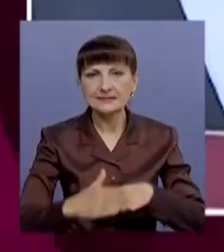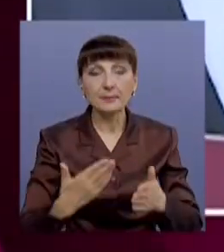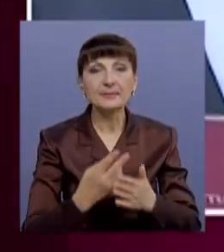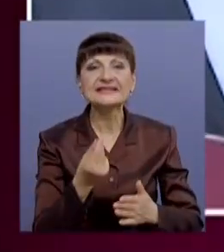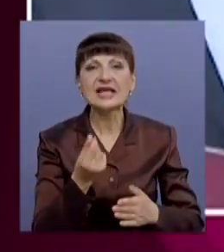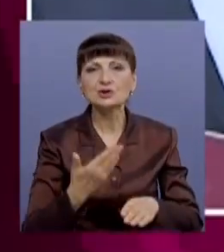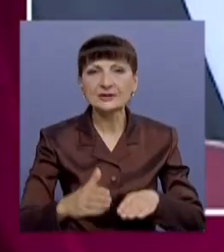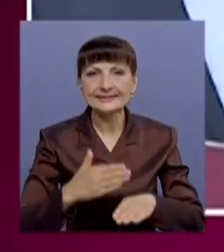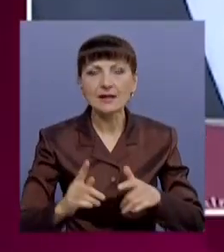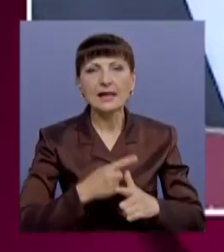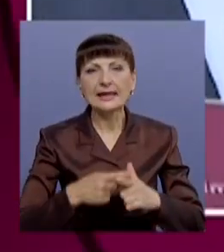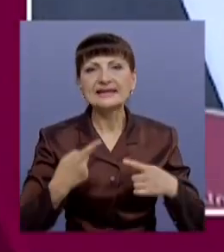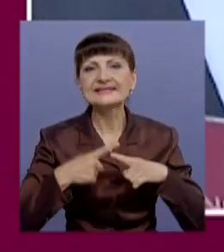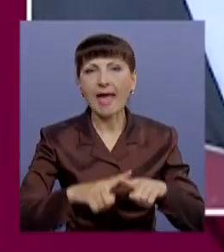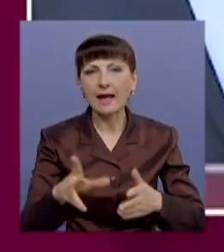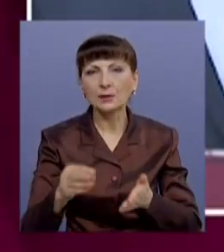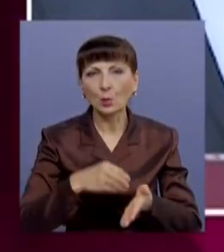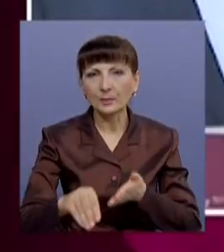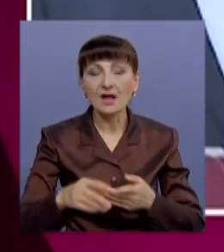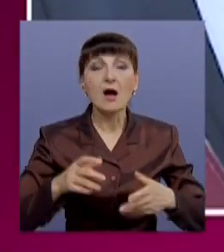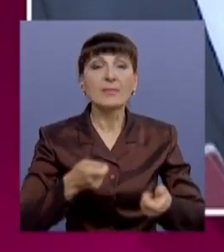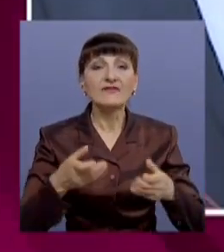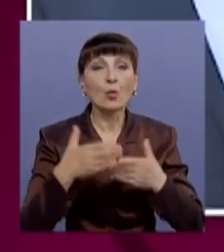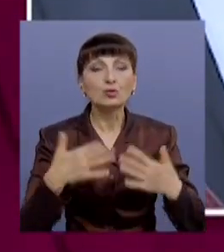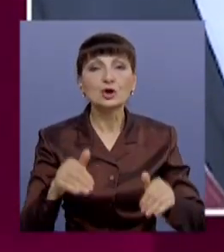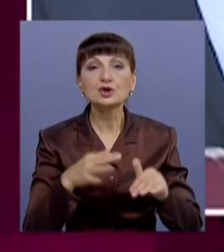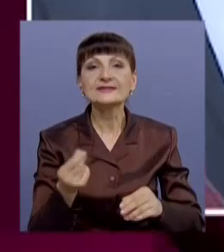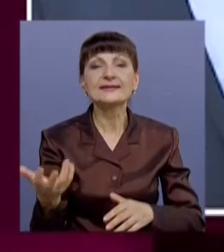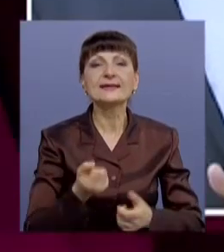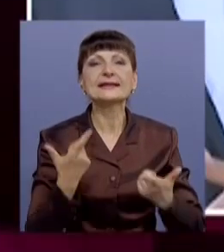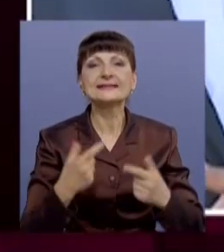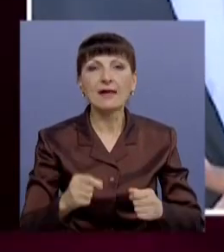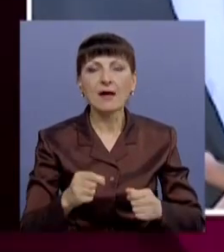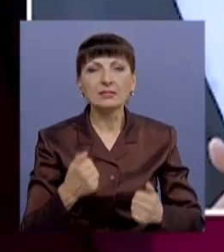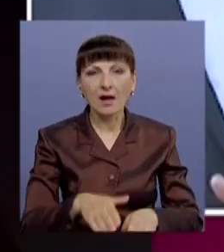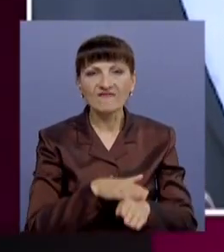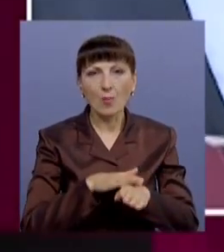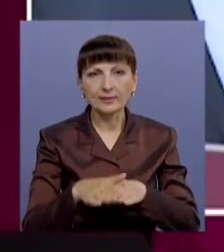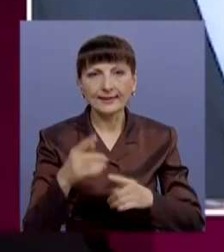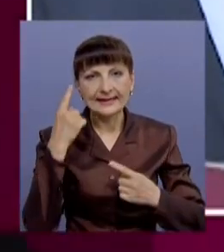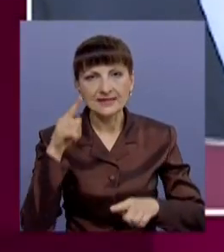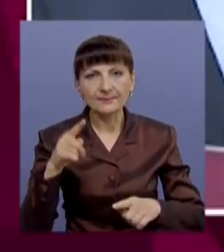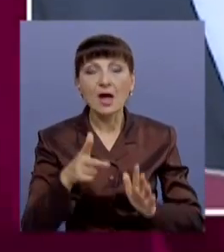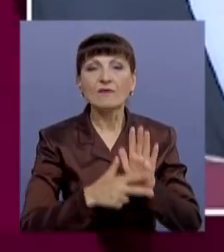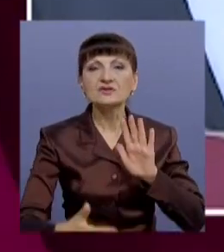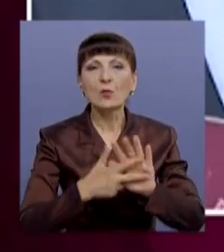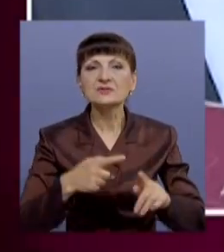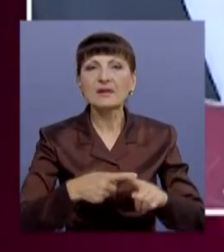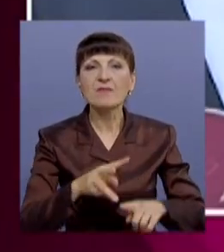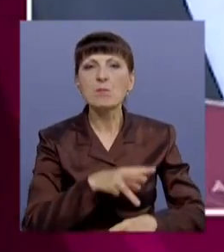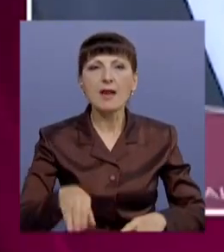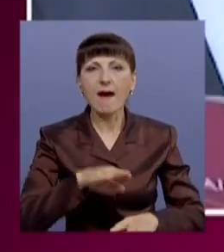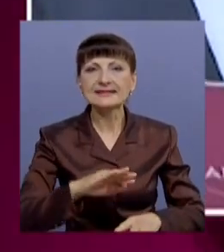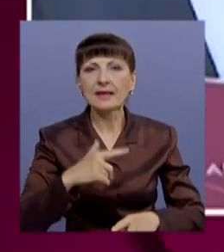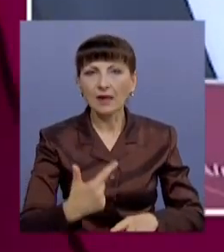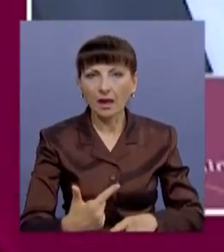денежный кредит или техника. В правительстве уже решили, где возьмут деньги на воплощение идеи. 88,5 миллиардов